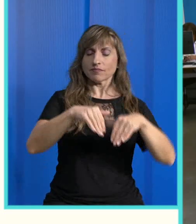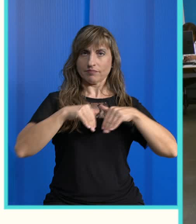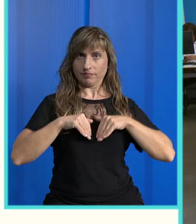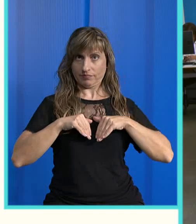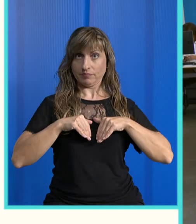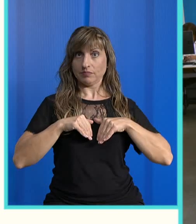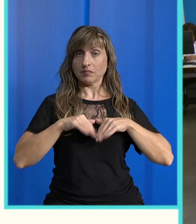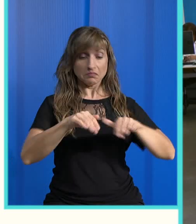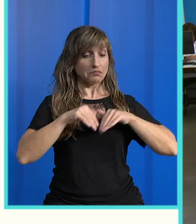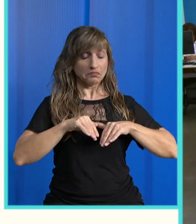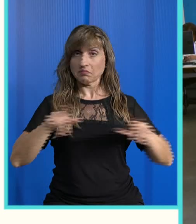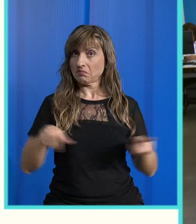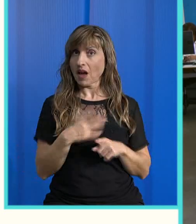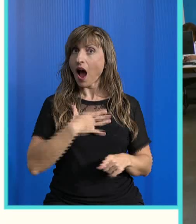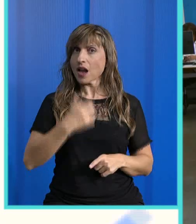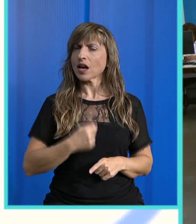Partit Popular però l'alcalde s'ha compromès a fer-ho realitat.